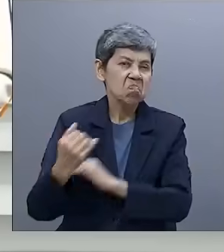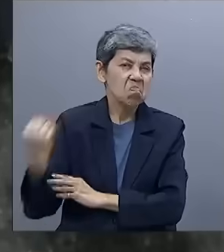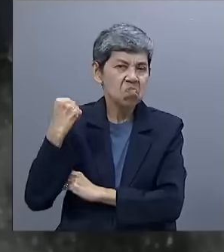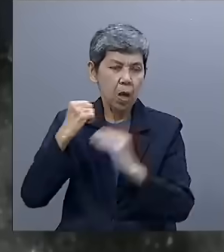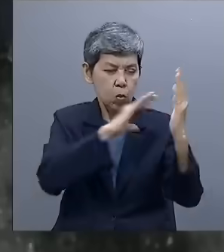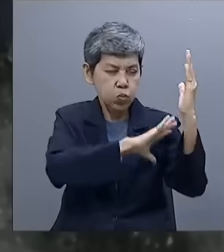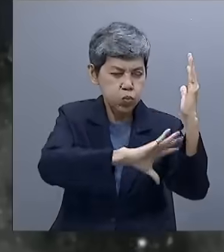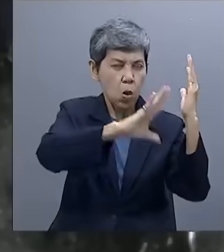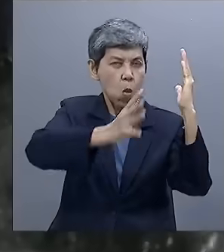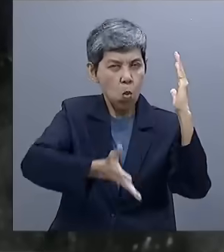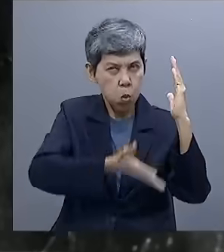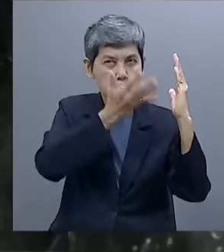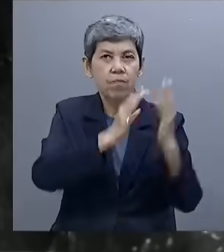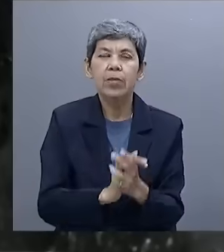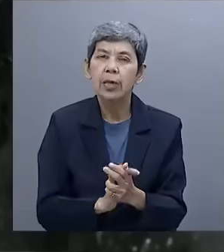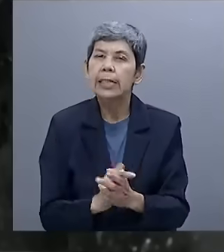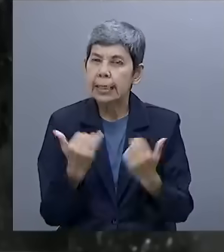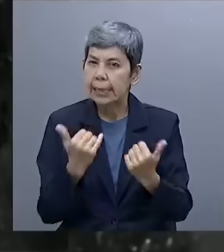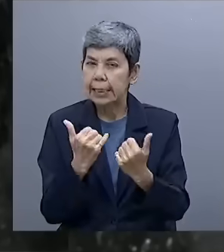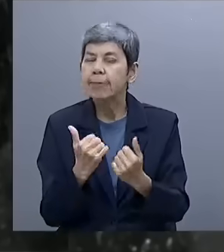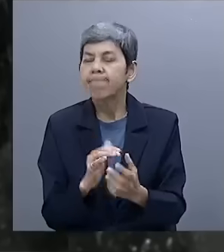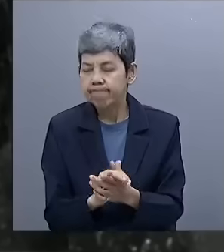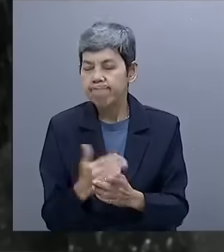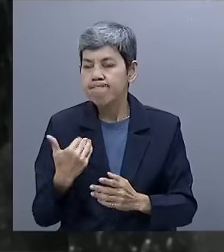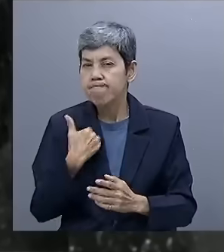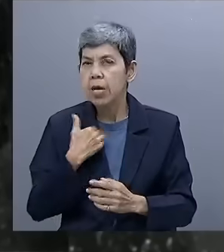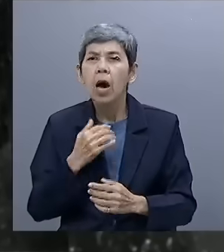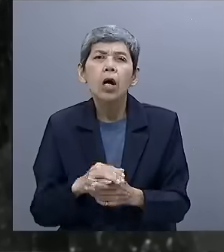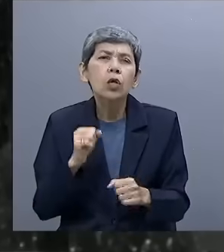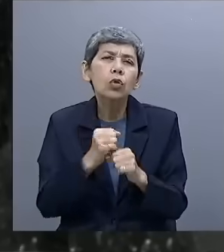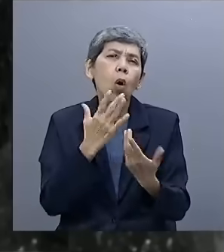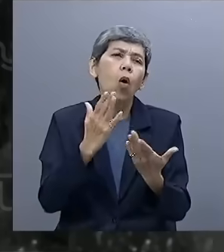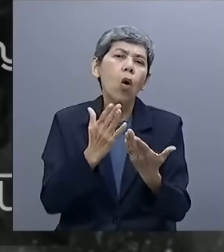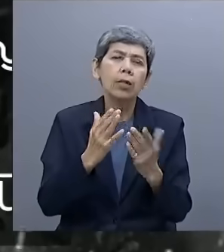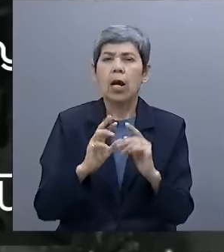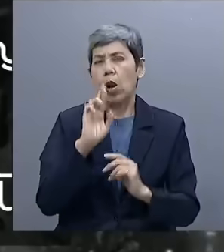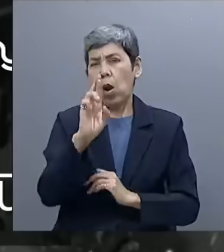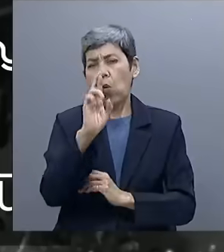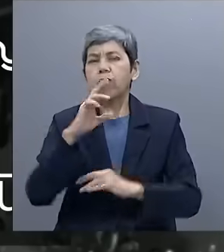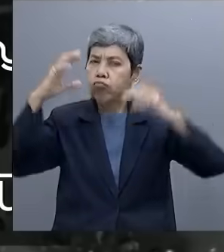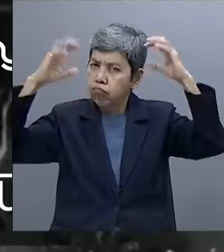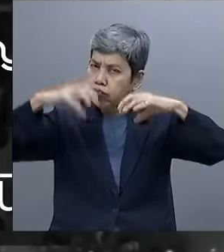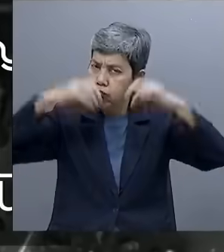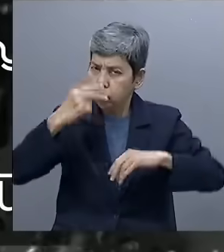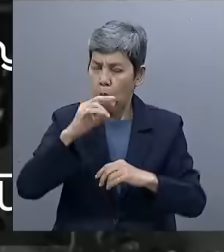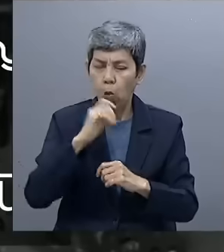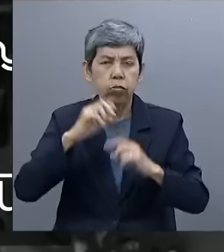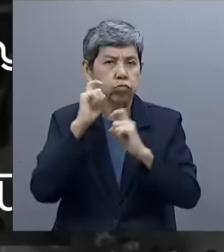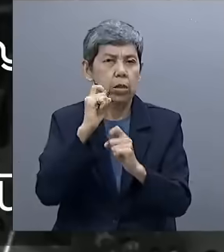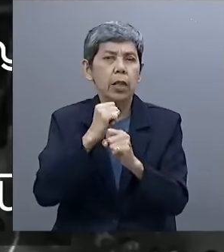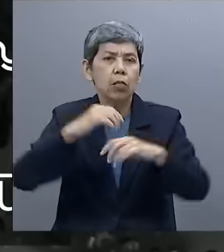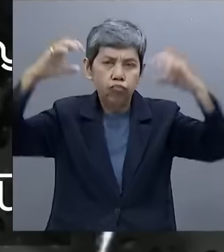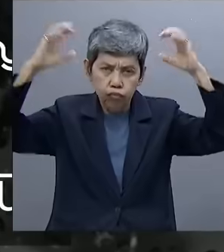แรงอยู่นะคะทำให้ในช่วงครึ่งหลังของสัปดาห์นี้ผู้ที่อาศัยอยู่ในบริเวณพื้นที่เสี่ยงภัยนะคะขอให้ระวังอันตรายจากสภ